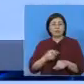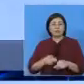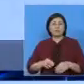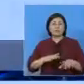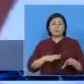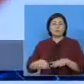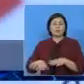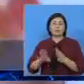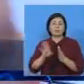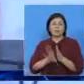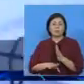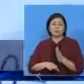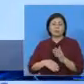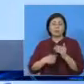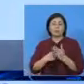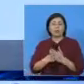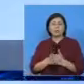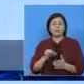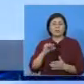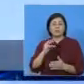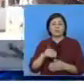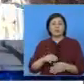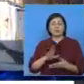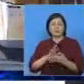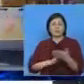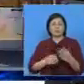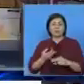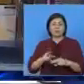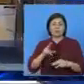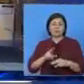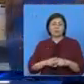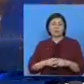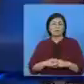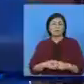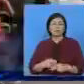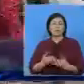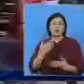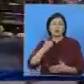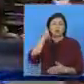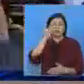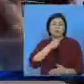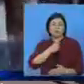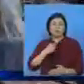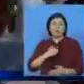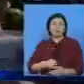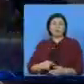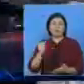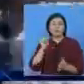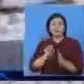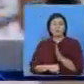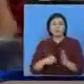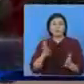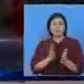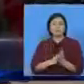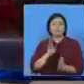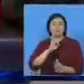Мероприятие продлится до конца июня. По данным Департамента полиции Актюбинской области, в прошлом году было убито 9 женщин,